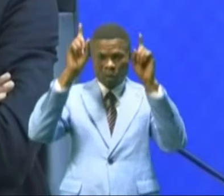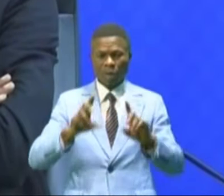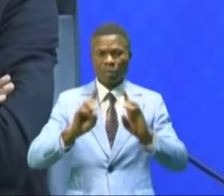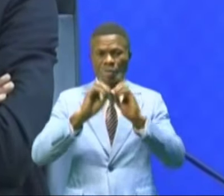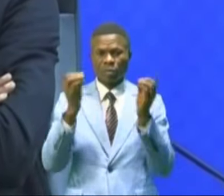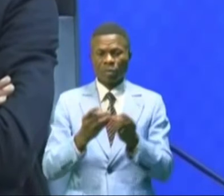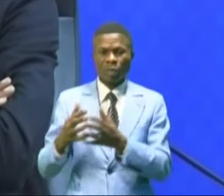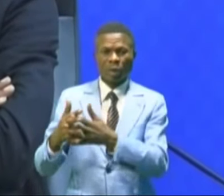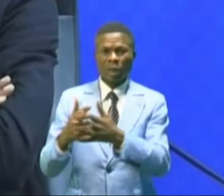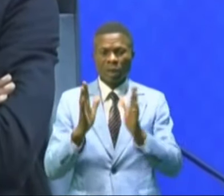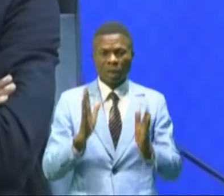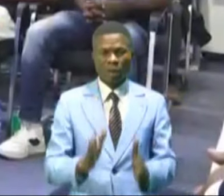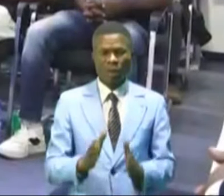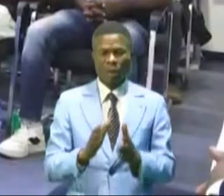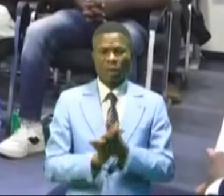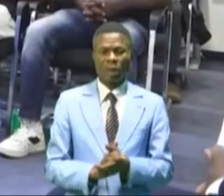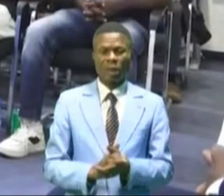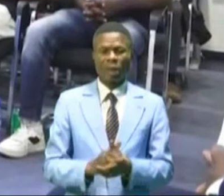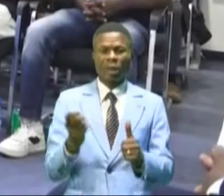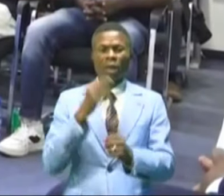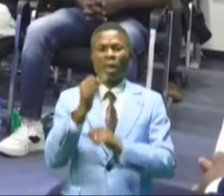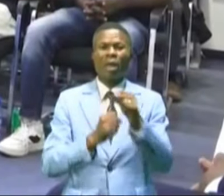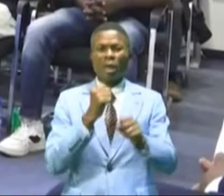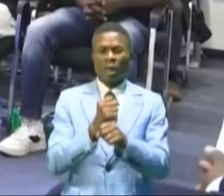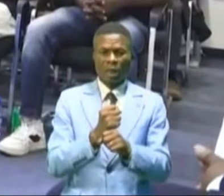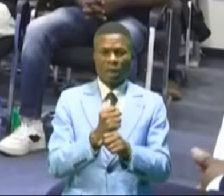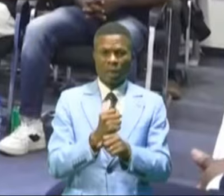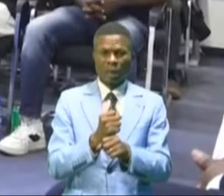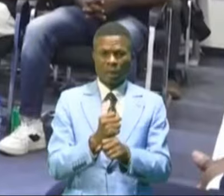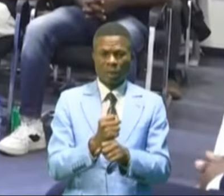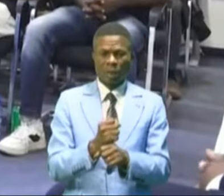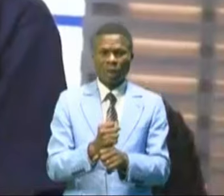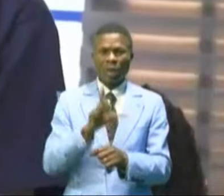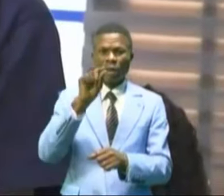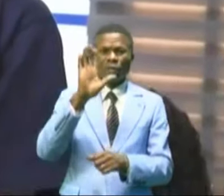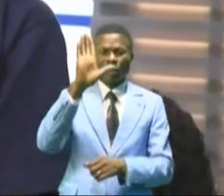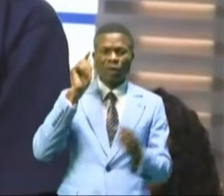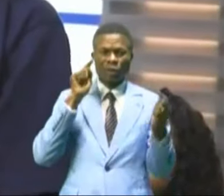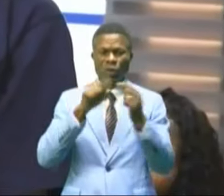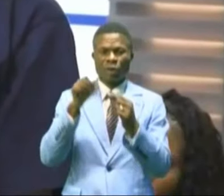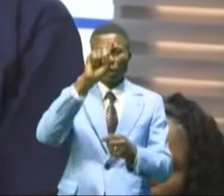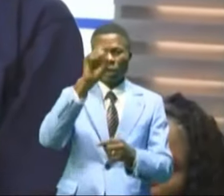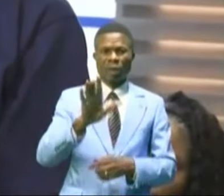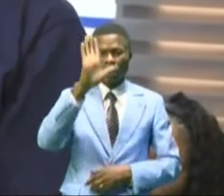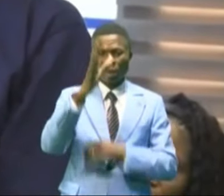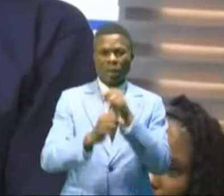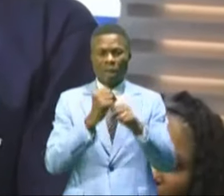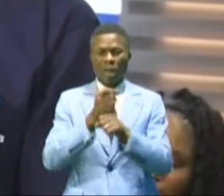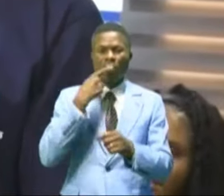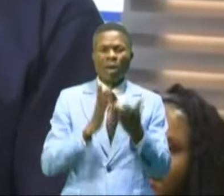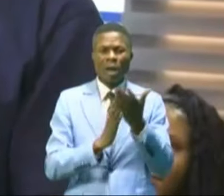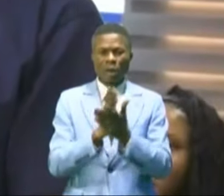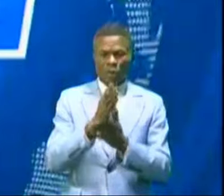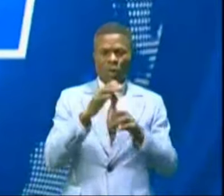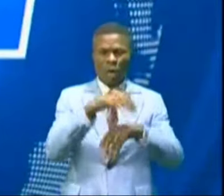département américain, c'est entre autres l'âge qui oscille entre 25 et 35 et parler correctement